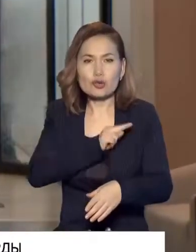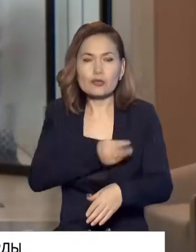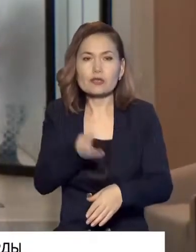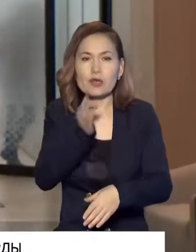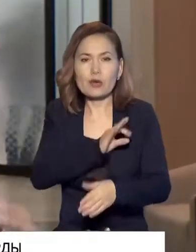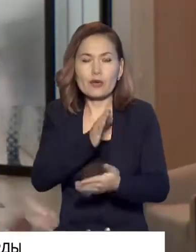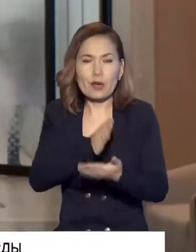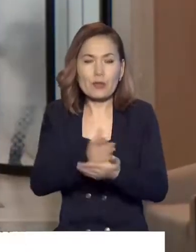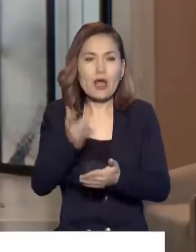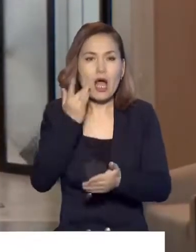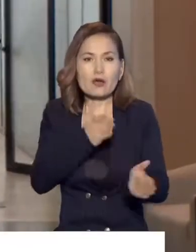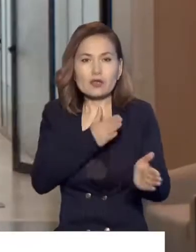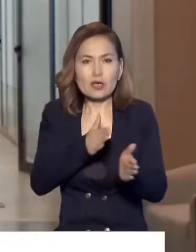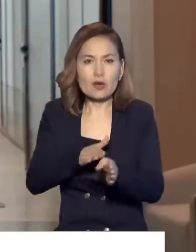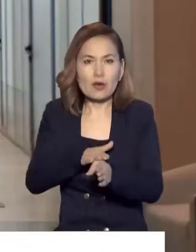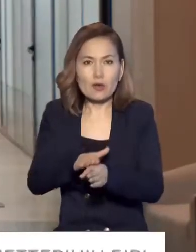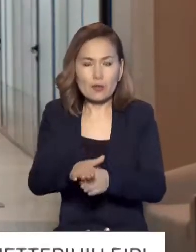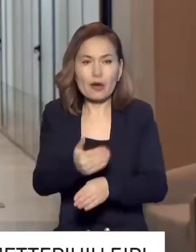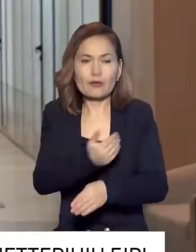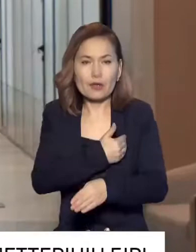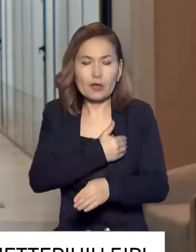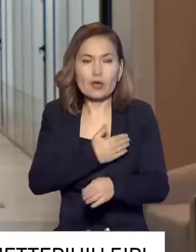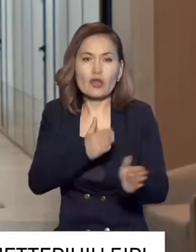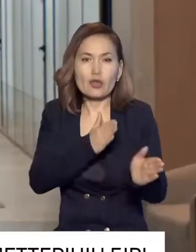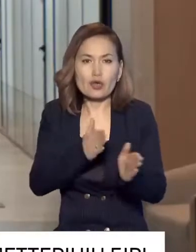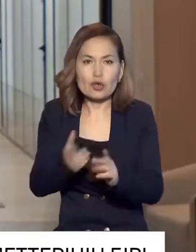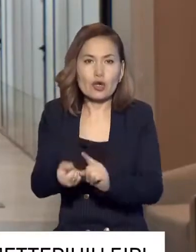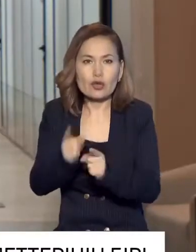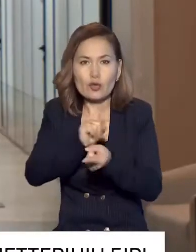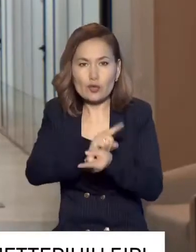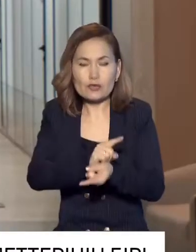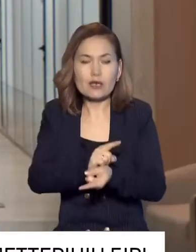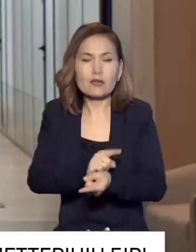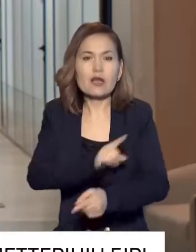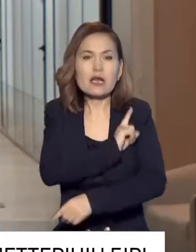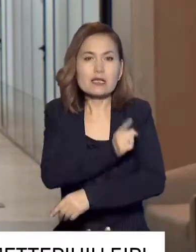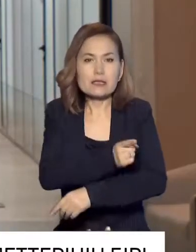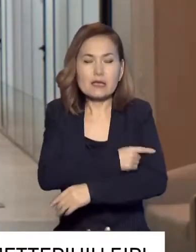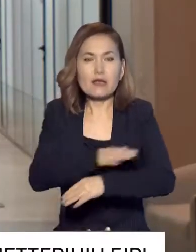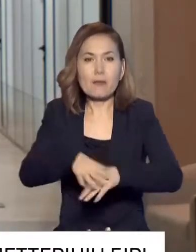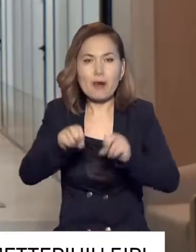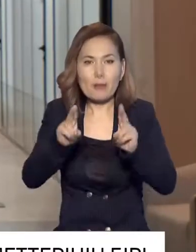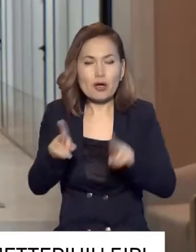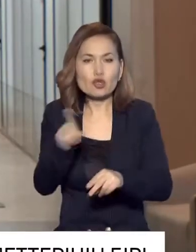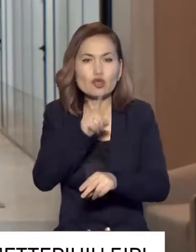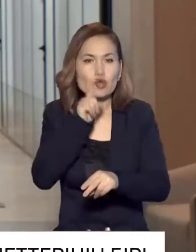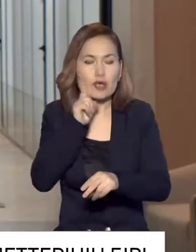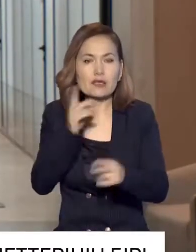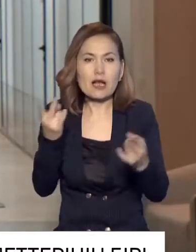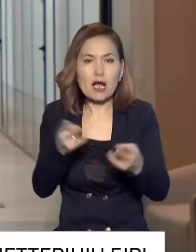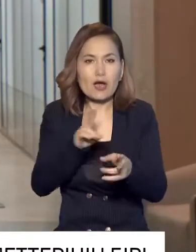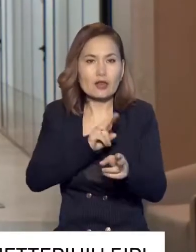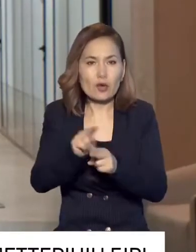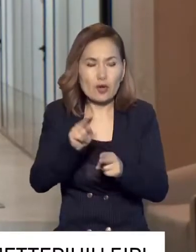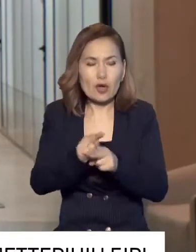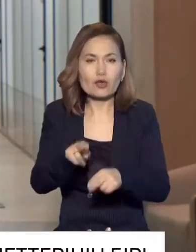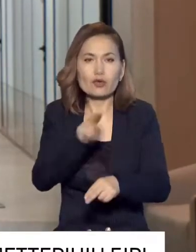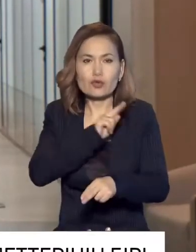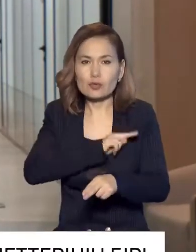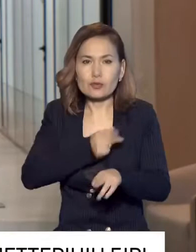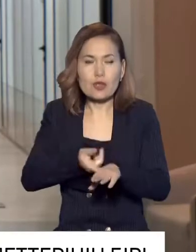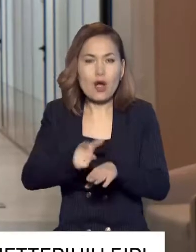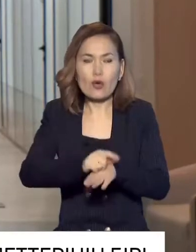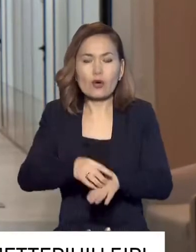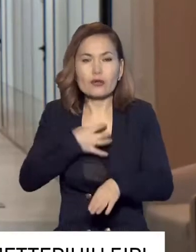Енді жүйелі жұмыстар жүргізілсе дейміз. Жүйені өзгерту үшін мықты мамандар қажет. Ал сол кадрларды көшбасшыларды даярлау кезек күттірмейтін